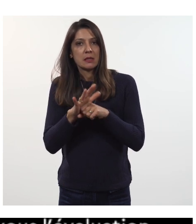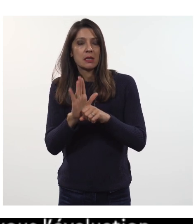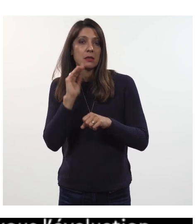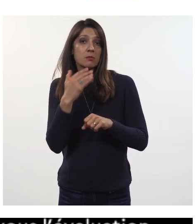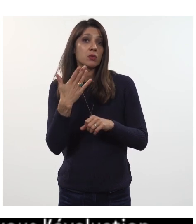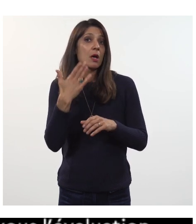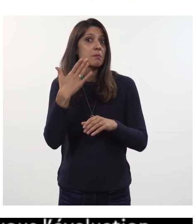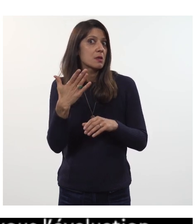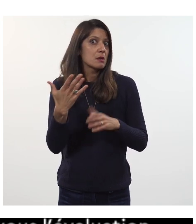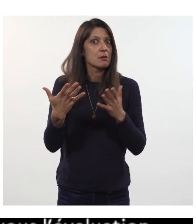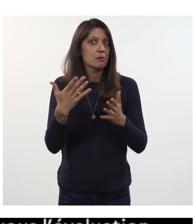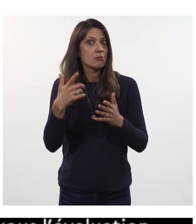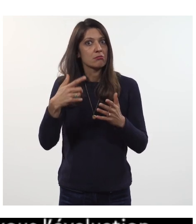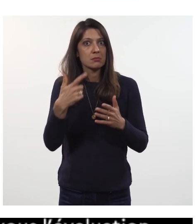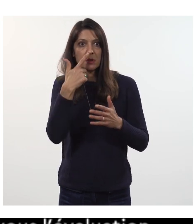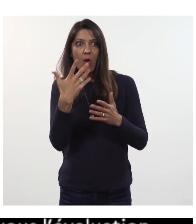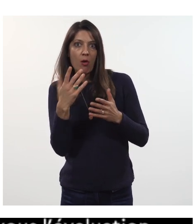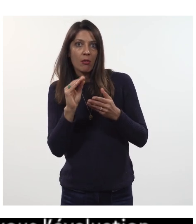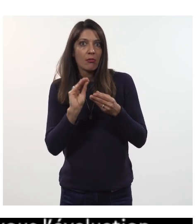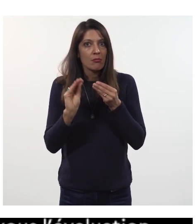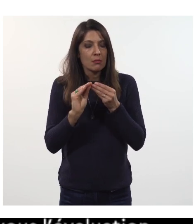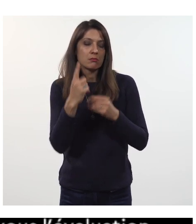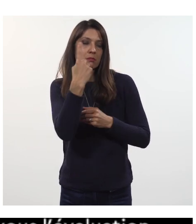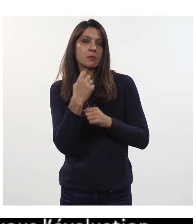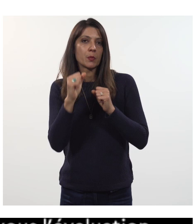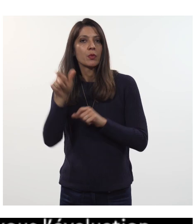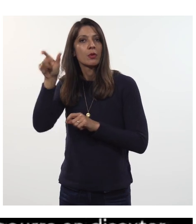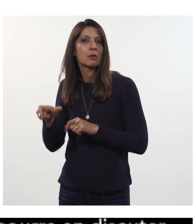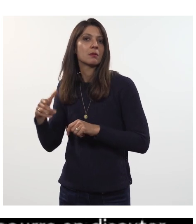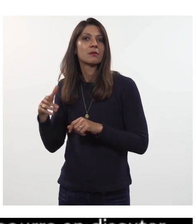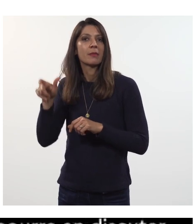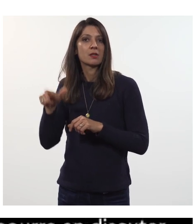vos questions et cela sera abordé en partie par Madame Villemontex.